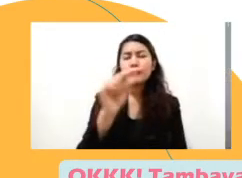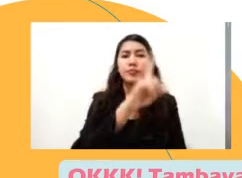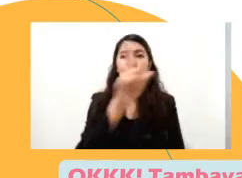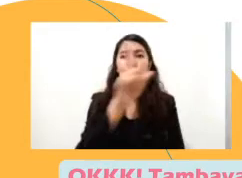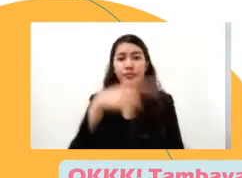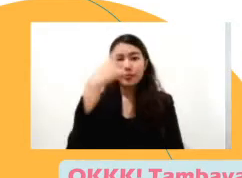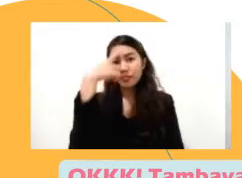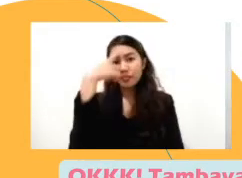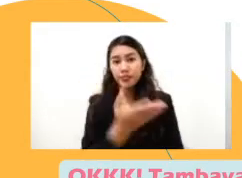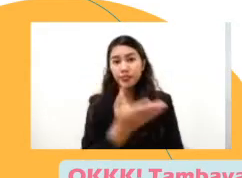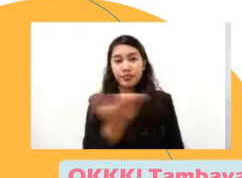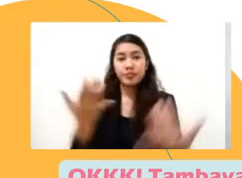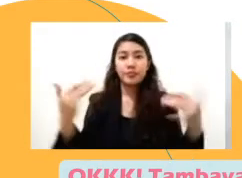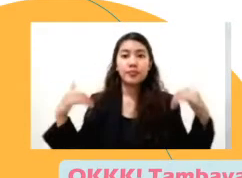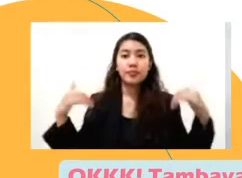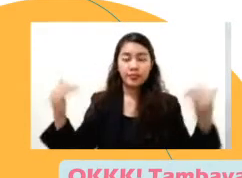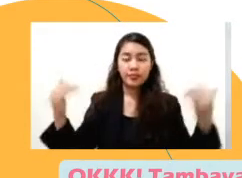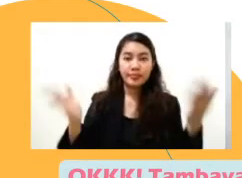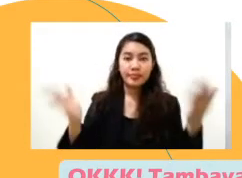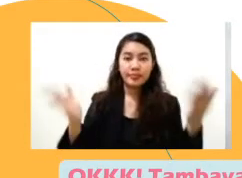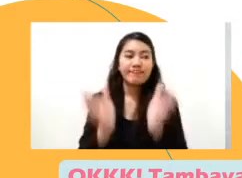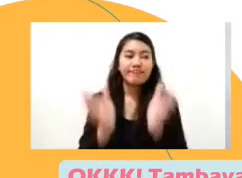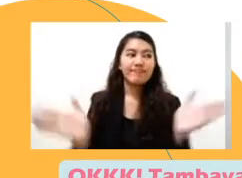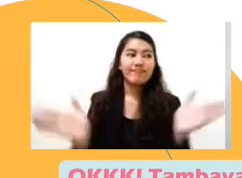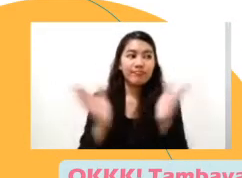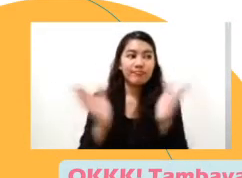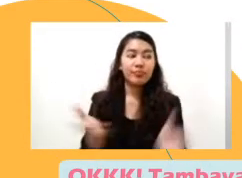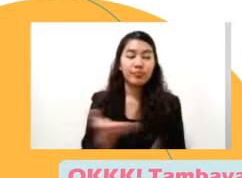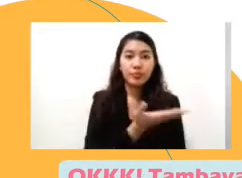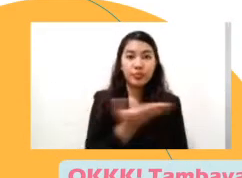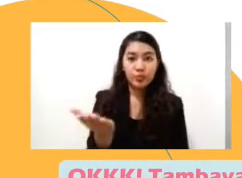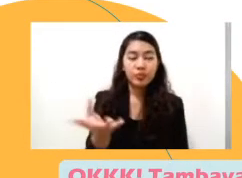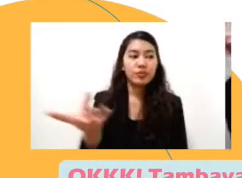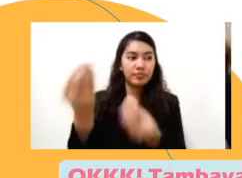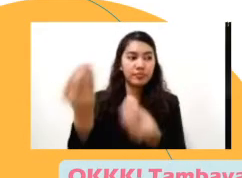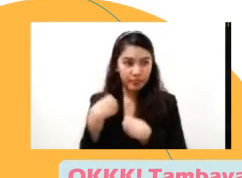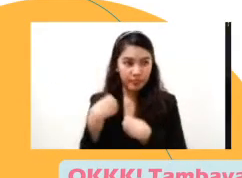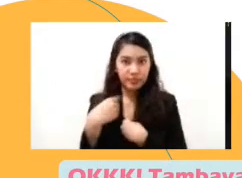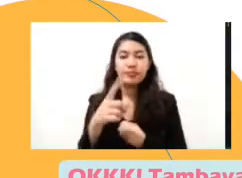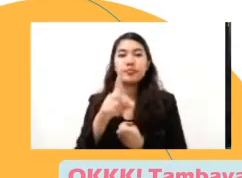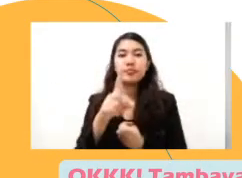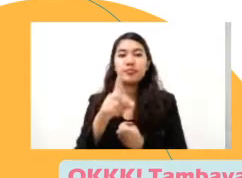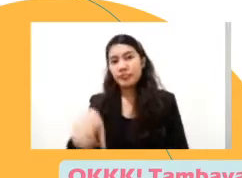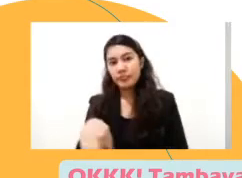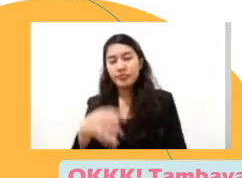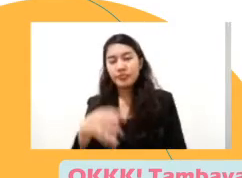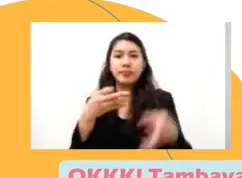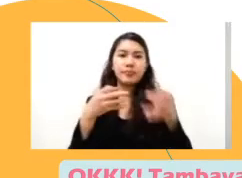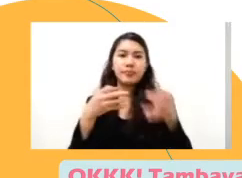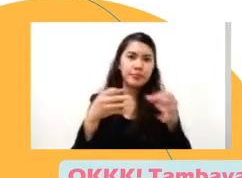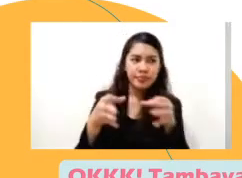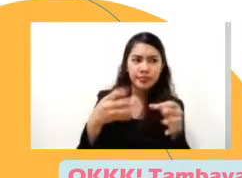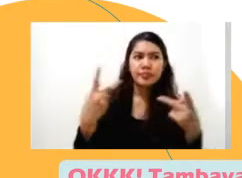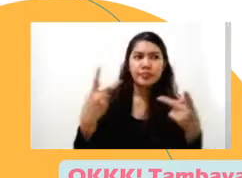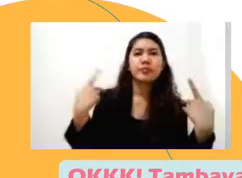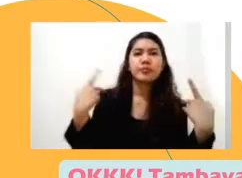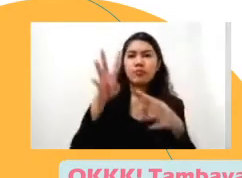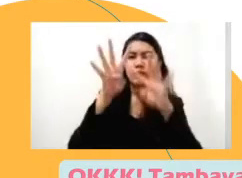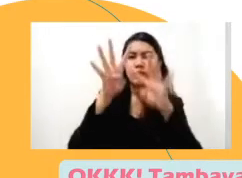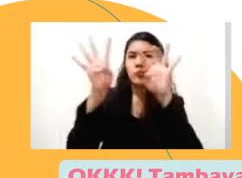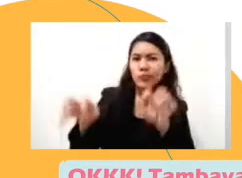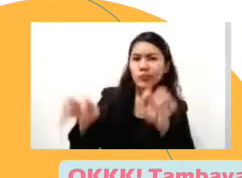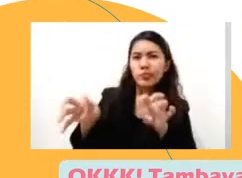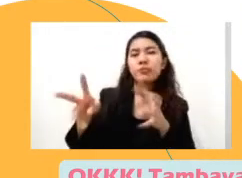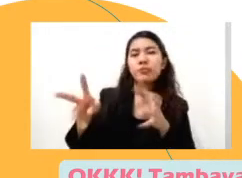katambayers, hinihikayat po tayong lahat na magbigay ng tanong o paglilinaw o kung meron tayong mga komento sa ating